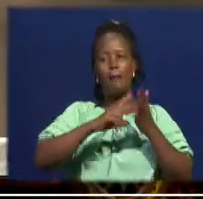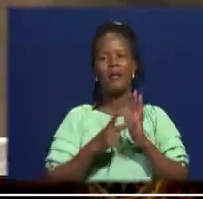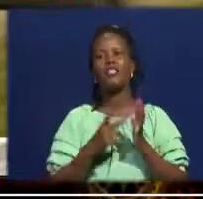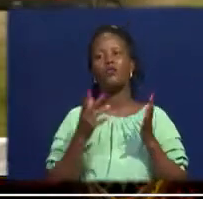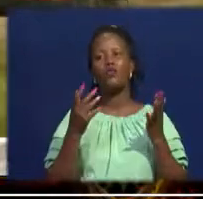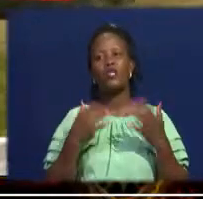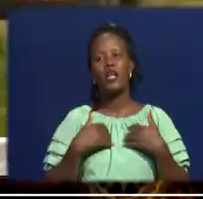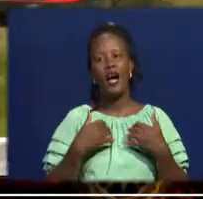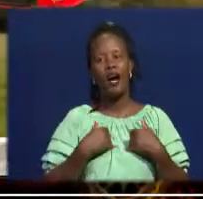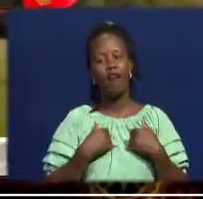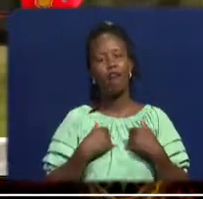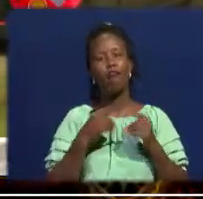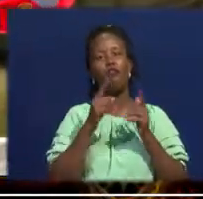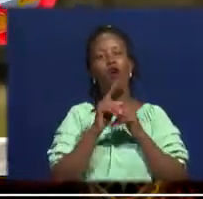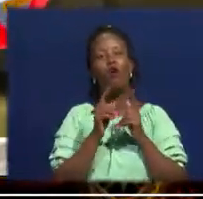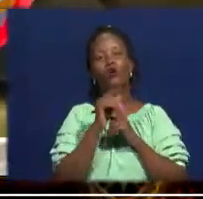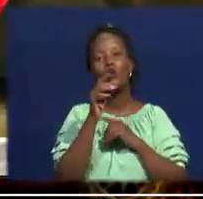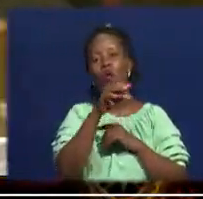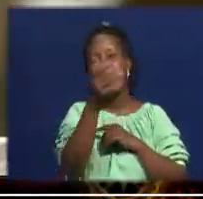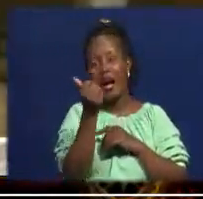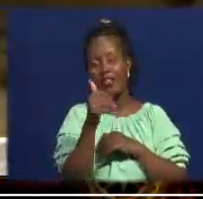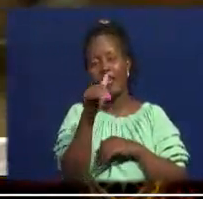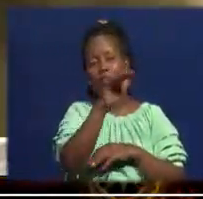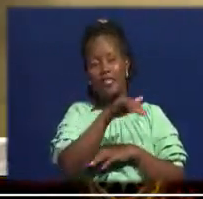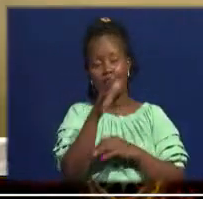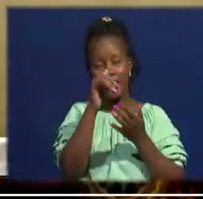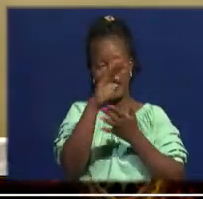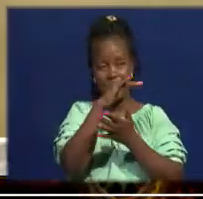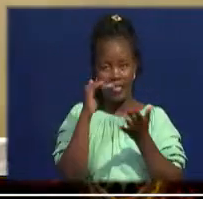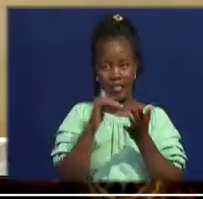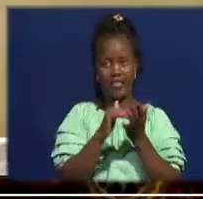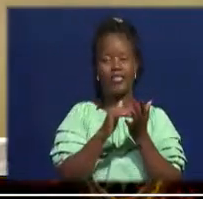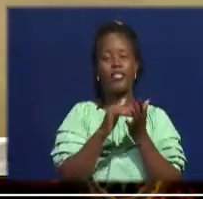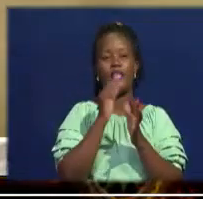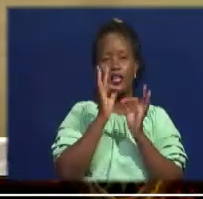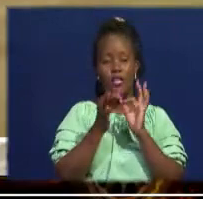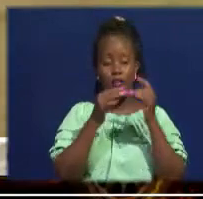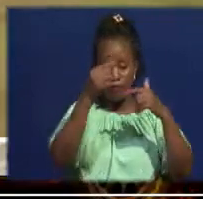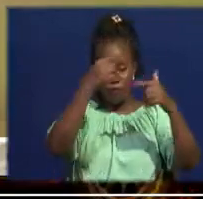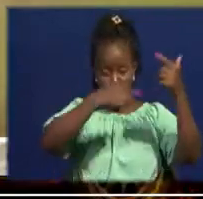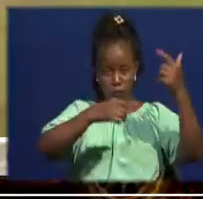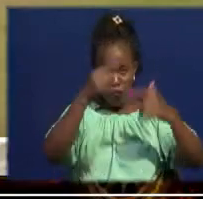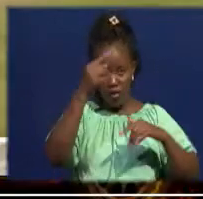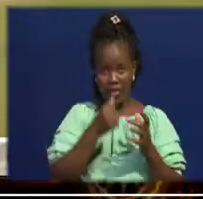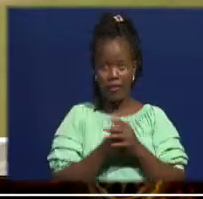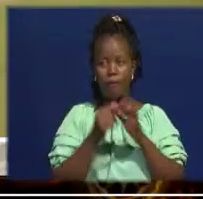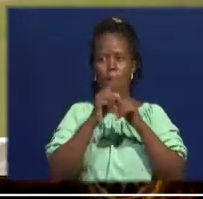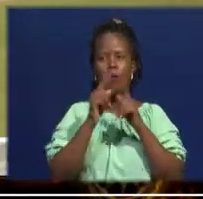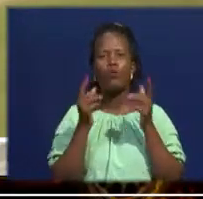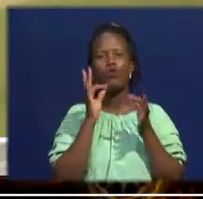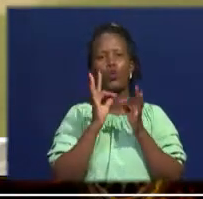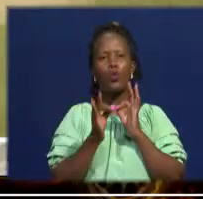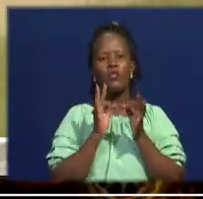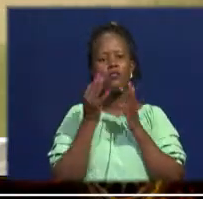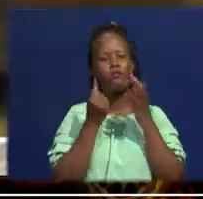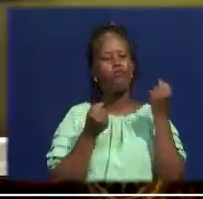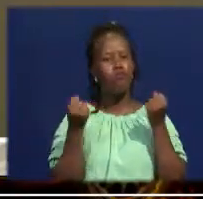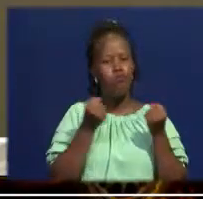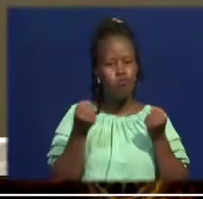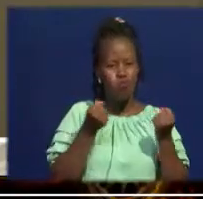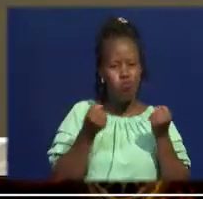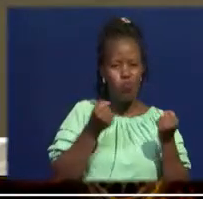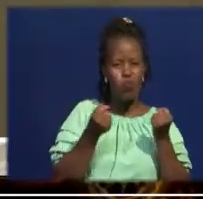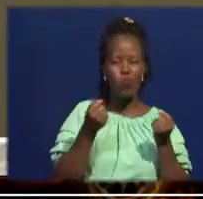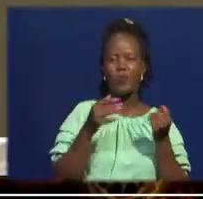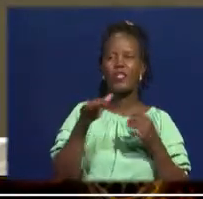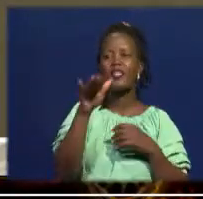alama hizo. Alafu Wolf Power Stage kuna alama 5 ukiwa mshindi. Ukiwa na mwendo wa kasi kabisa pale Hell's Gate ya pili